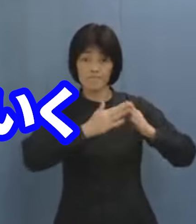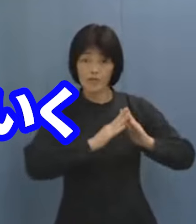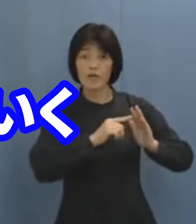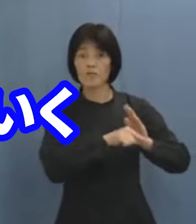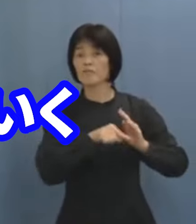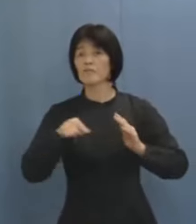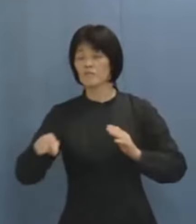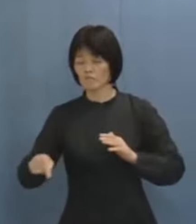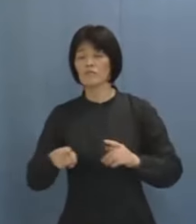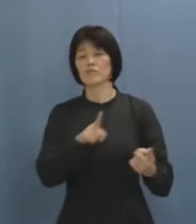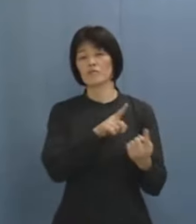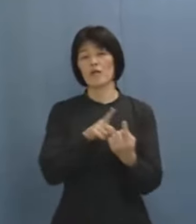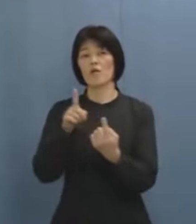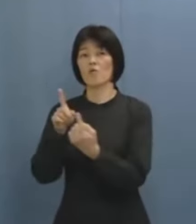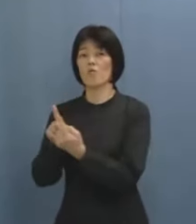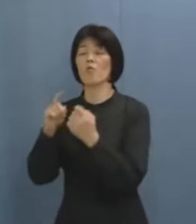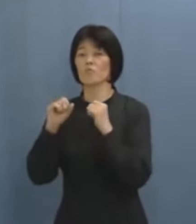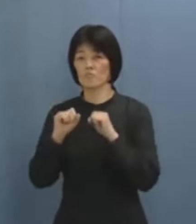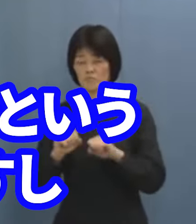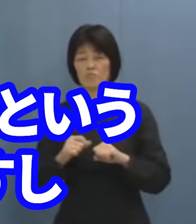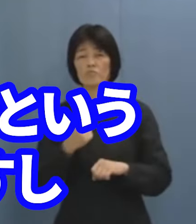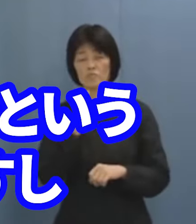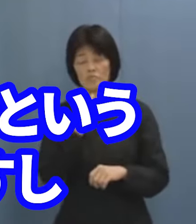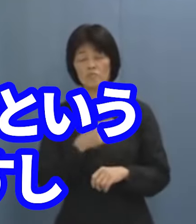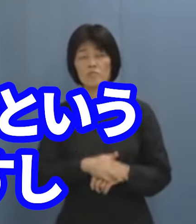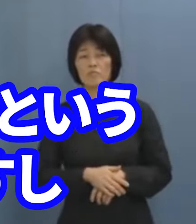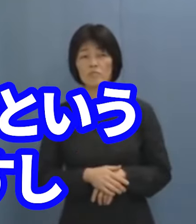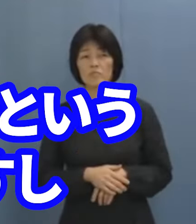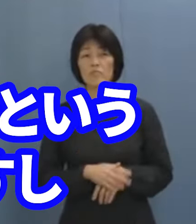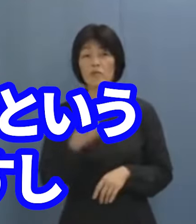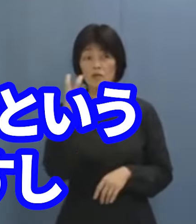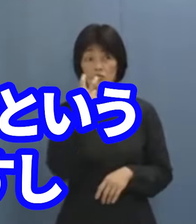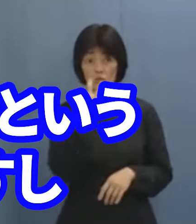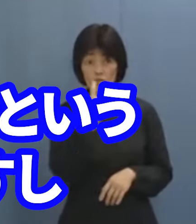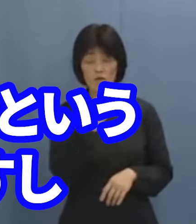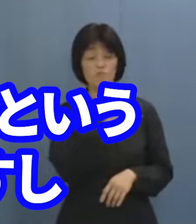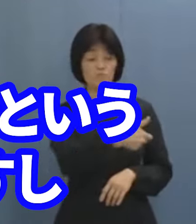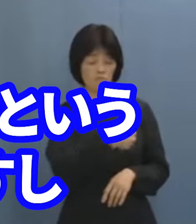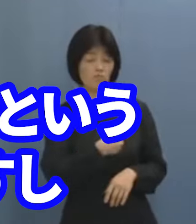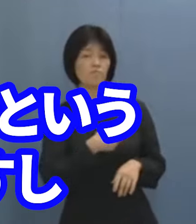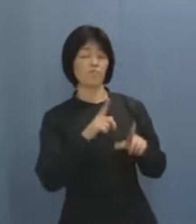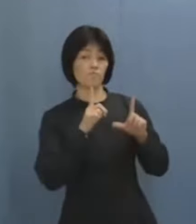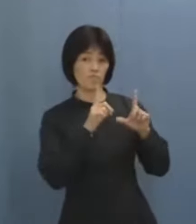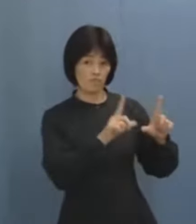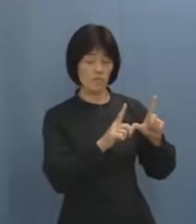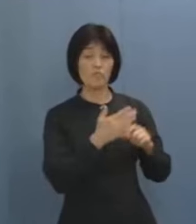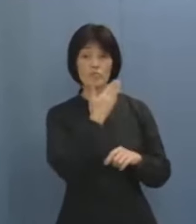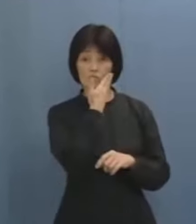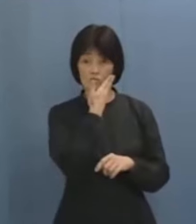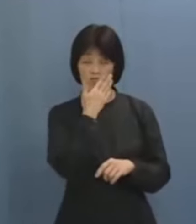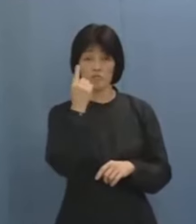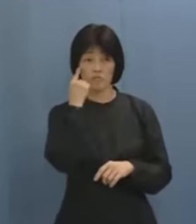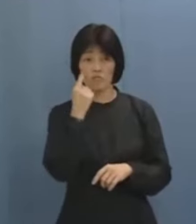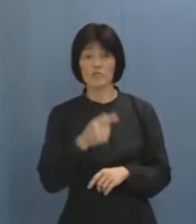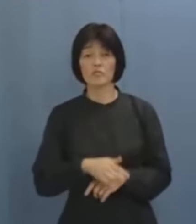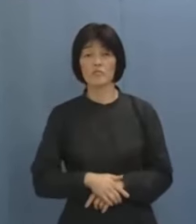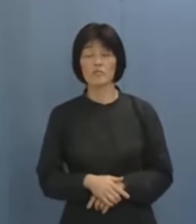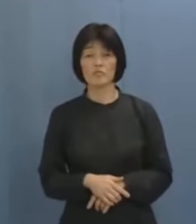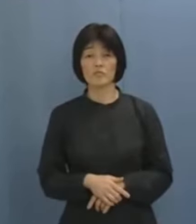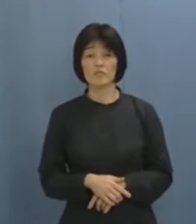ということですし、あとはその調査にも対応していくということが大事だと思いますし、それから